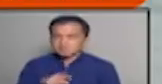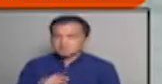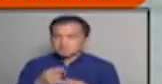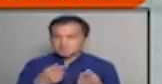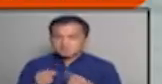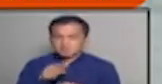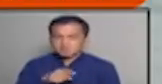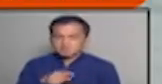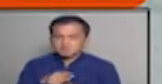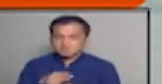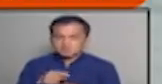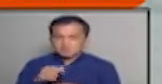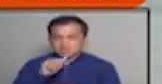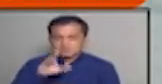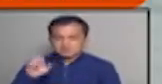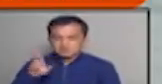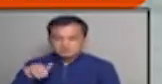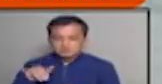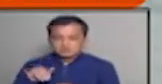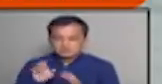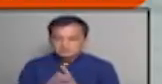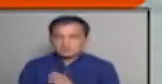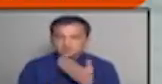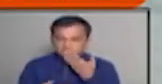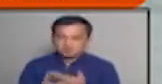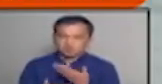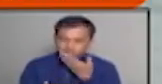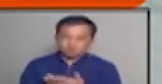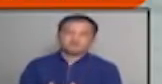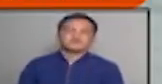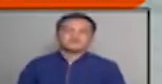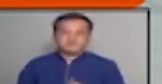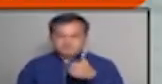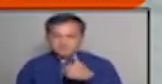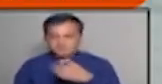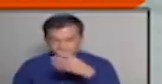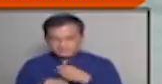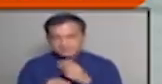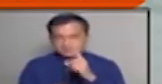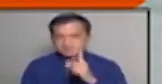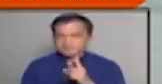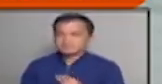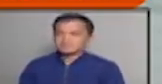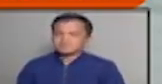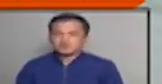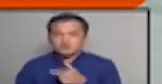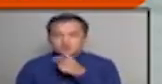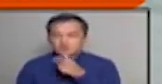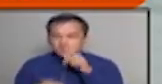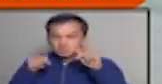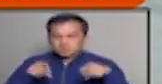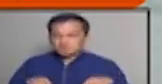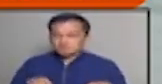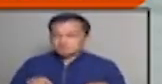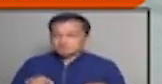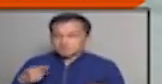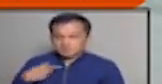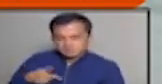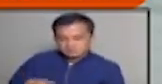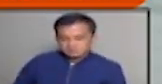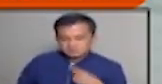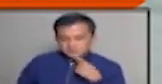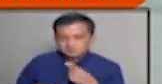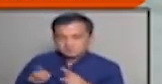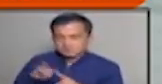natin siyang accessory. Good, good. Okay, isa na lang po, sir. So, sino po yung taong may baril na sinabi